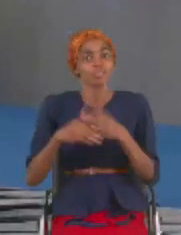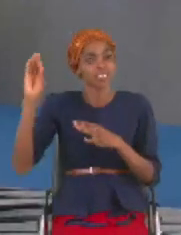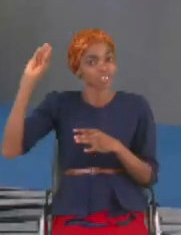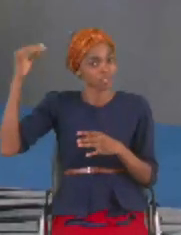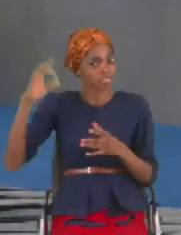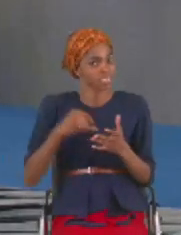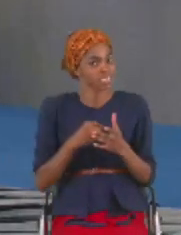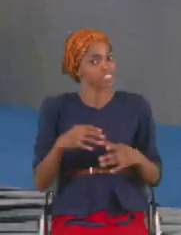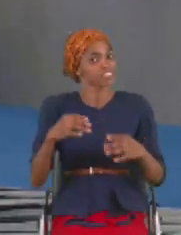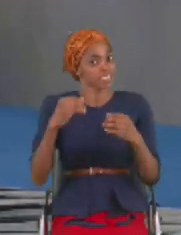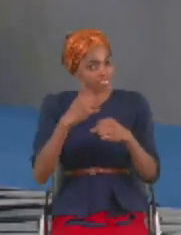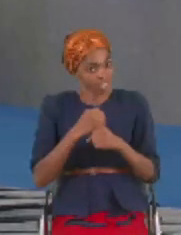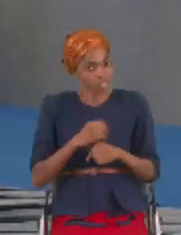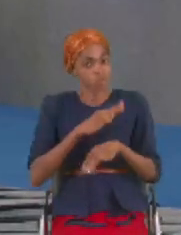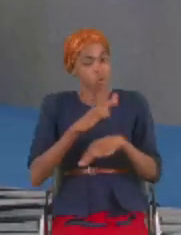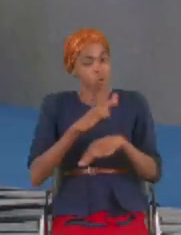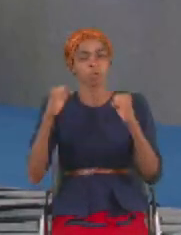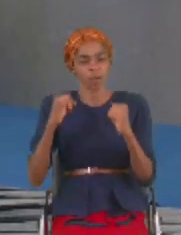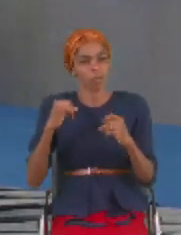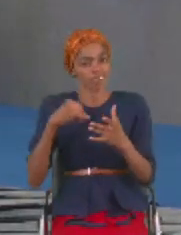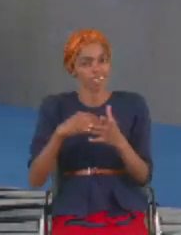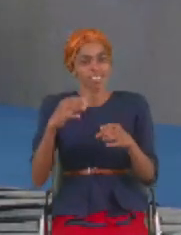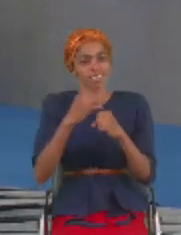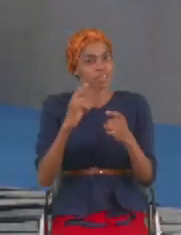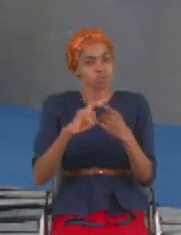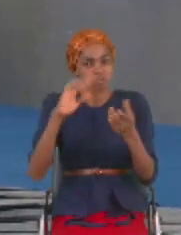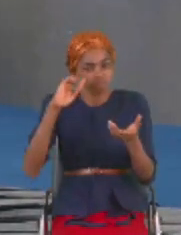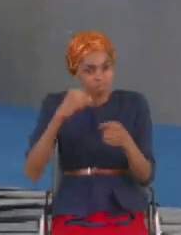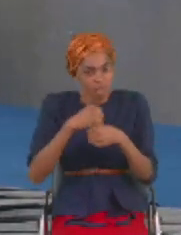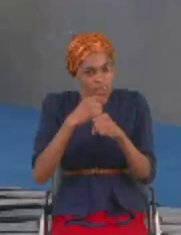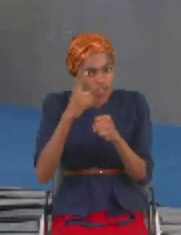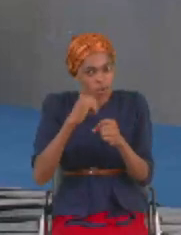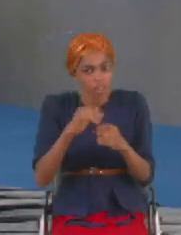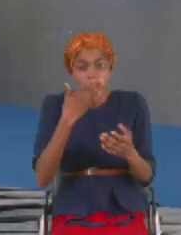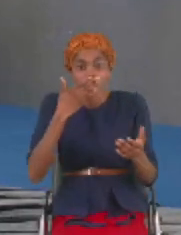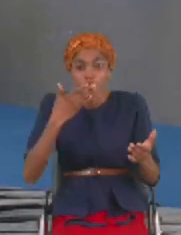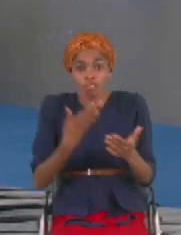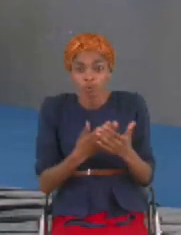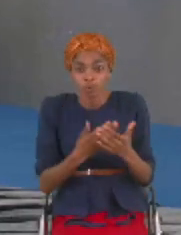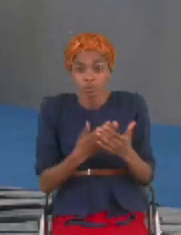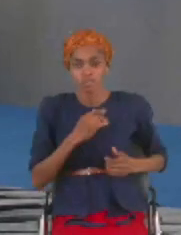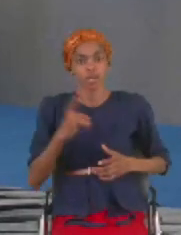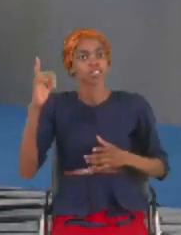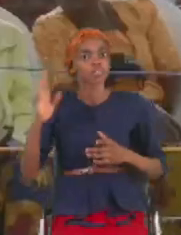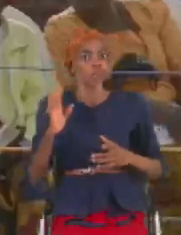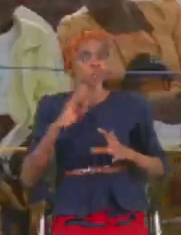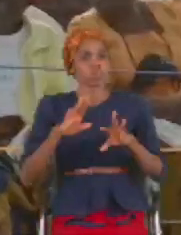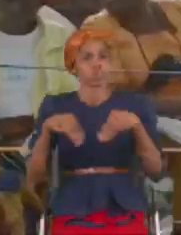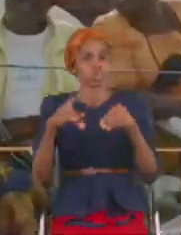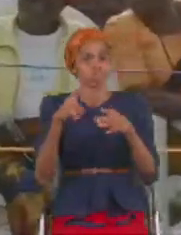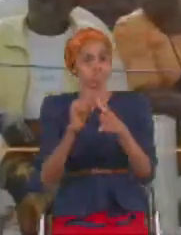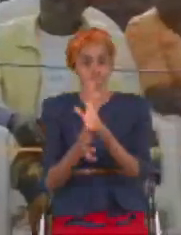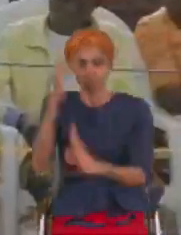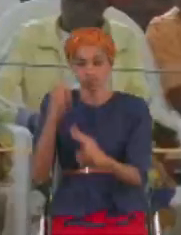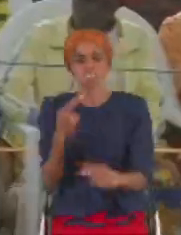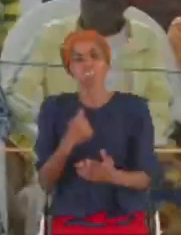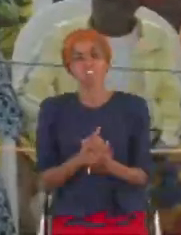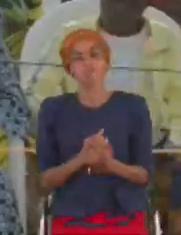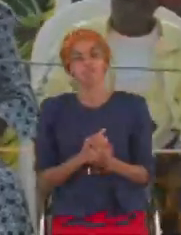toute la puissance qu'il faut pour faire de toi un bon soldat le seuil est la donnera